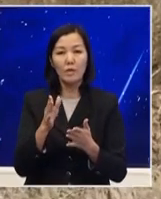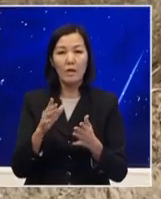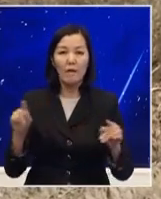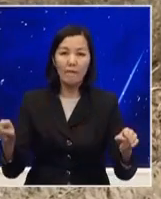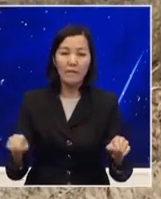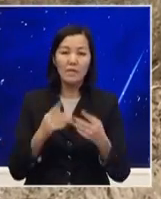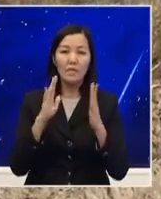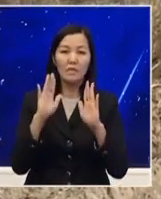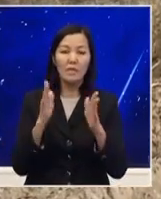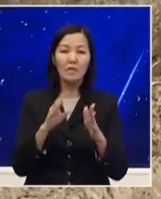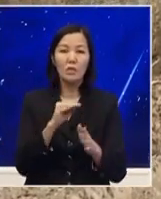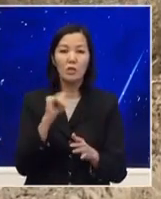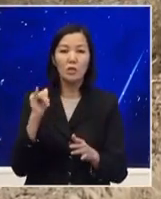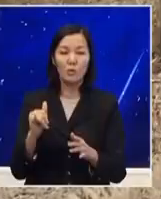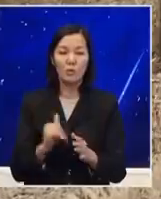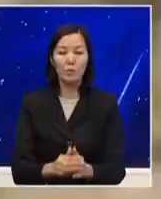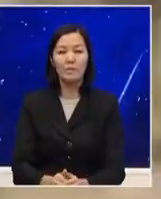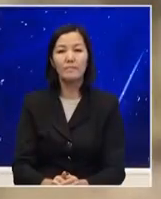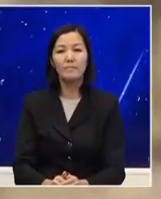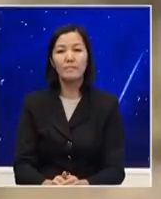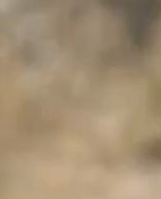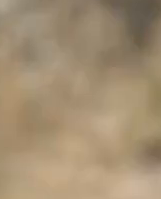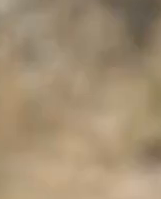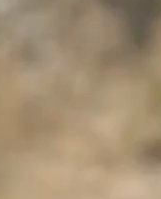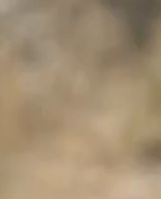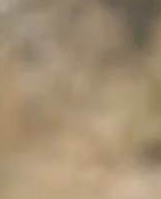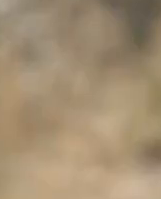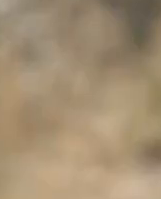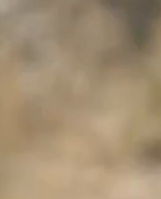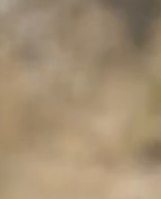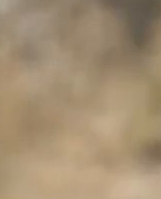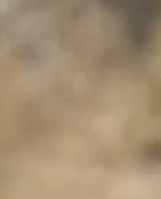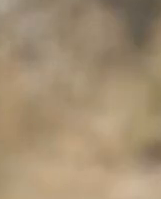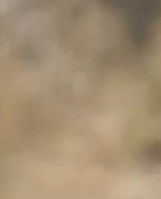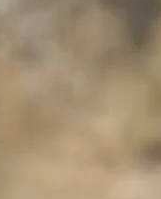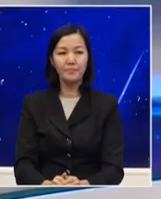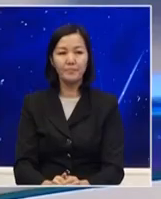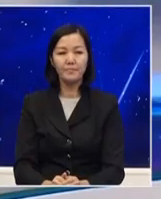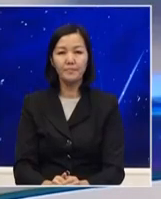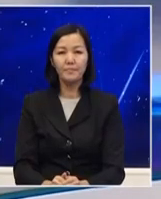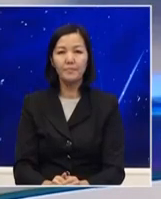садового пояса ЖИТСУ. Аделя Кжаркенова, Аманжол Жонкешев, телеканал ЖИТСУ.